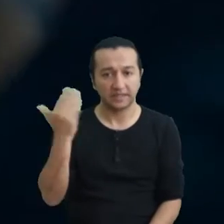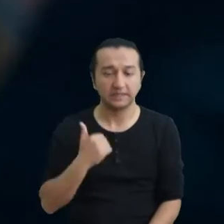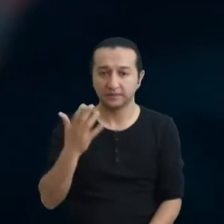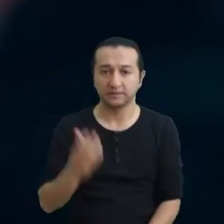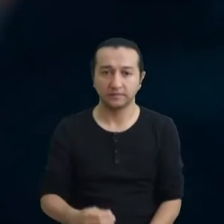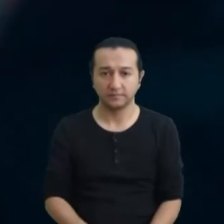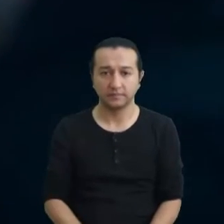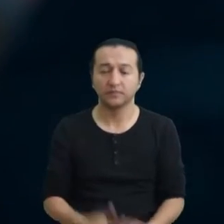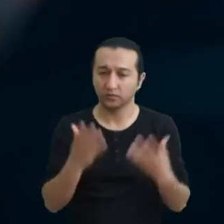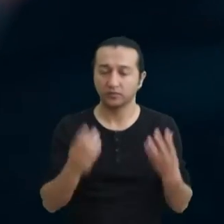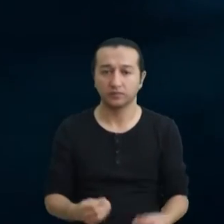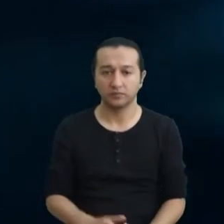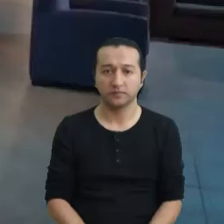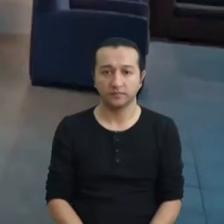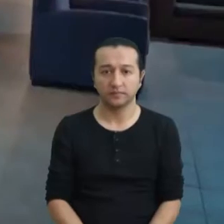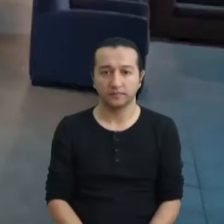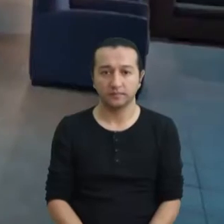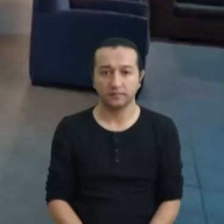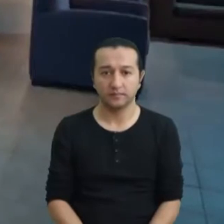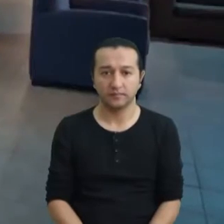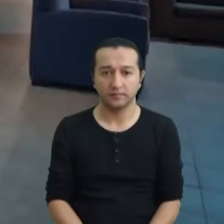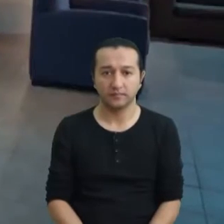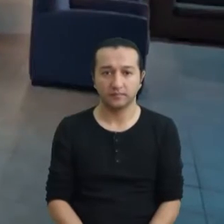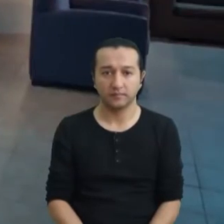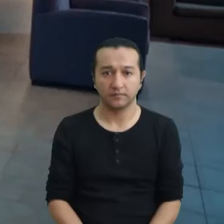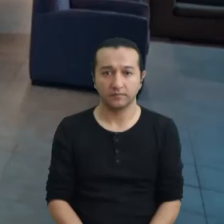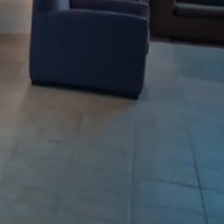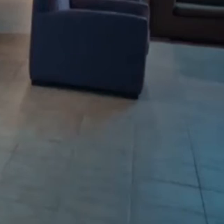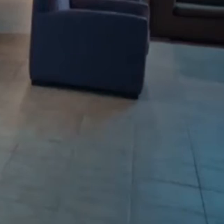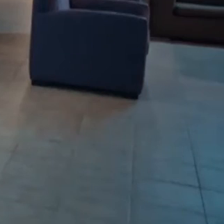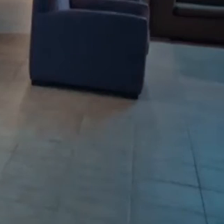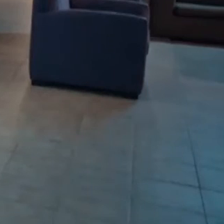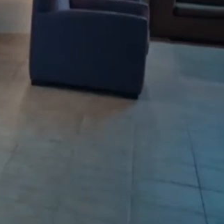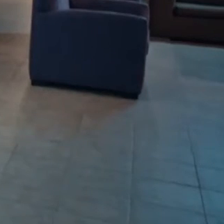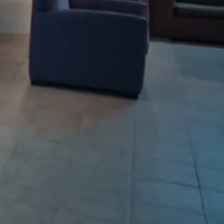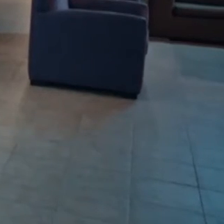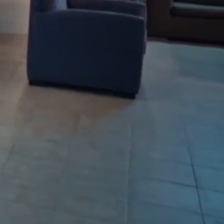içeri. Peki. Sarışın gitti. Stefan başı önünde ayakta bekliyor.